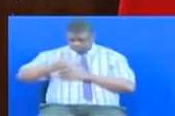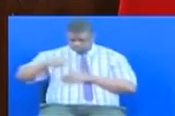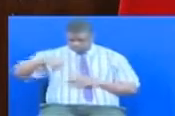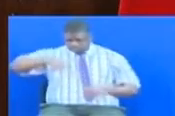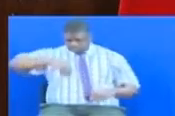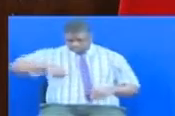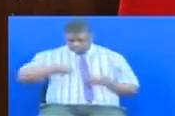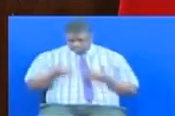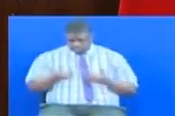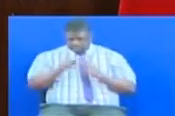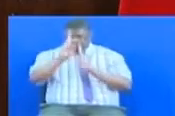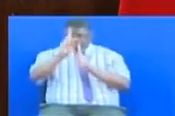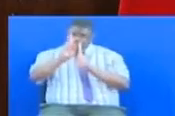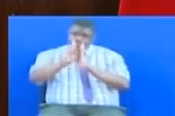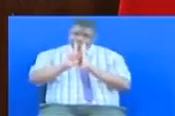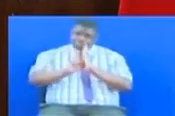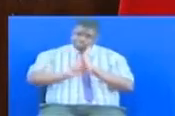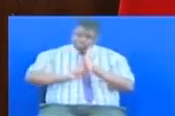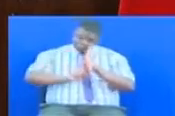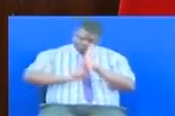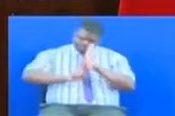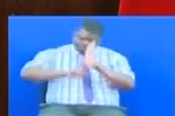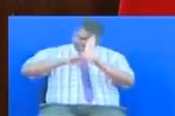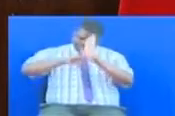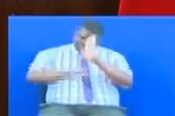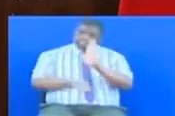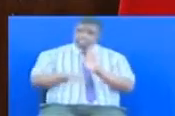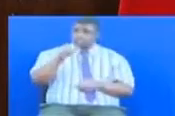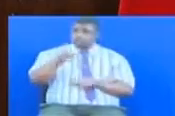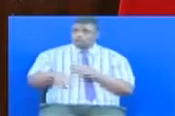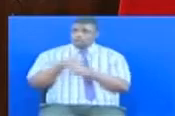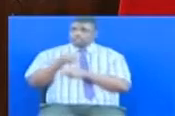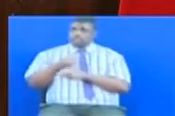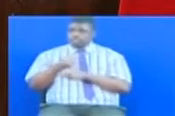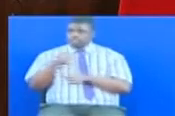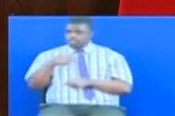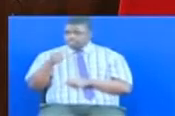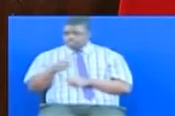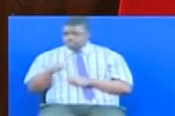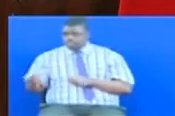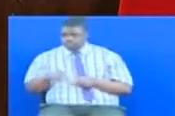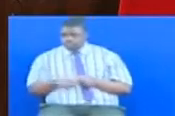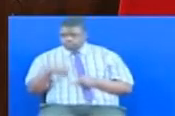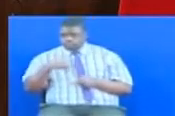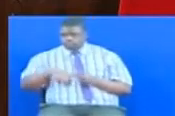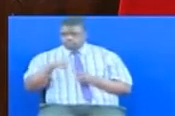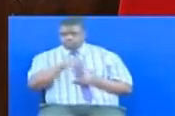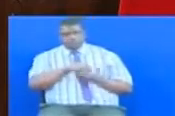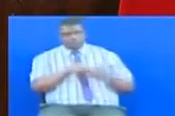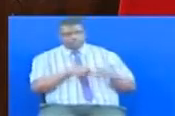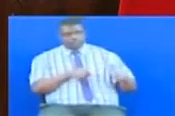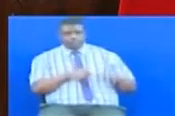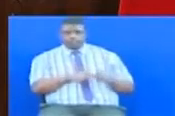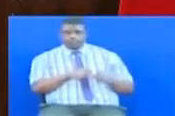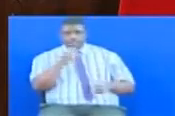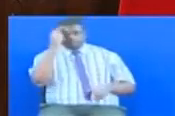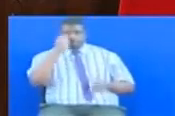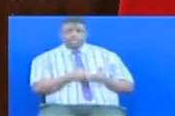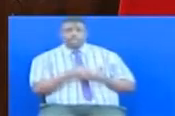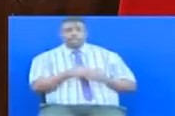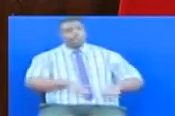hivi imeshuka kule chini. Watumishi hawa walikuwa TAMISEMI, sasa hivi wako wizarani. Lakini haina maana ya kwamba